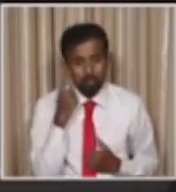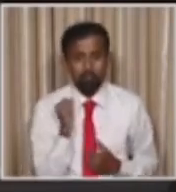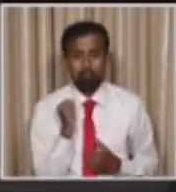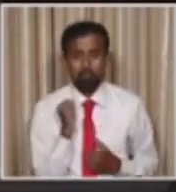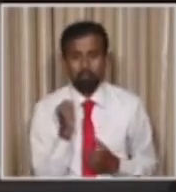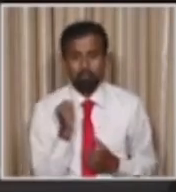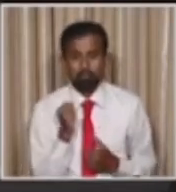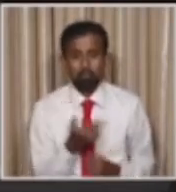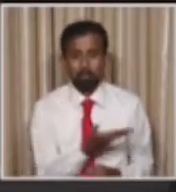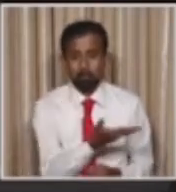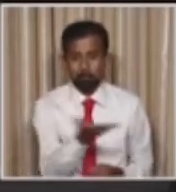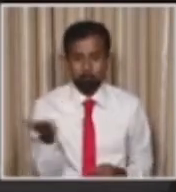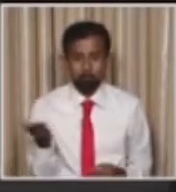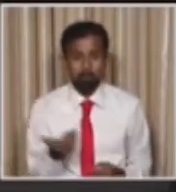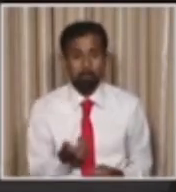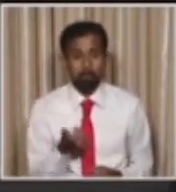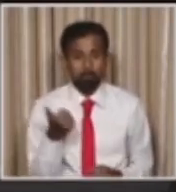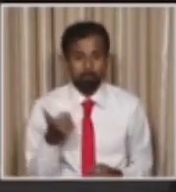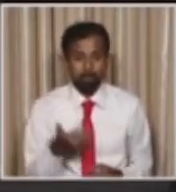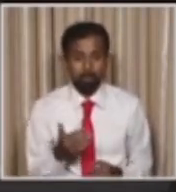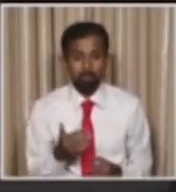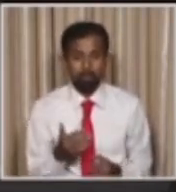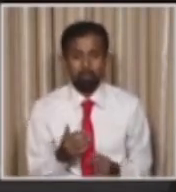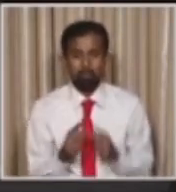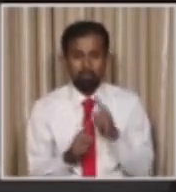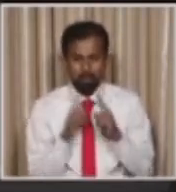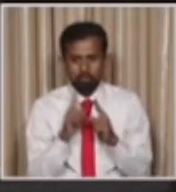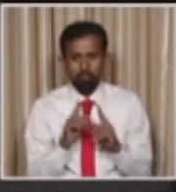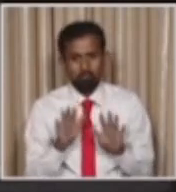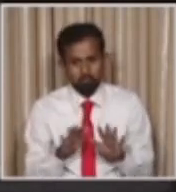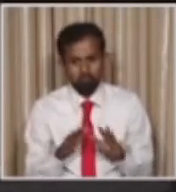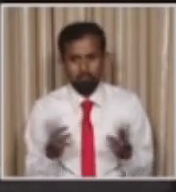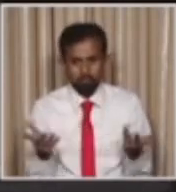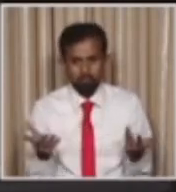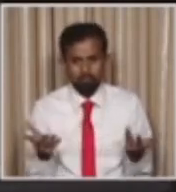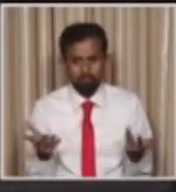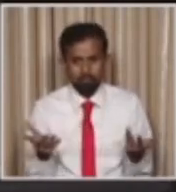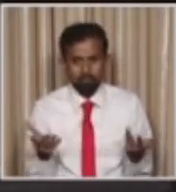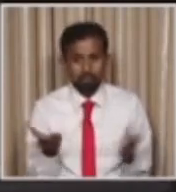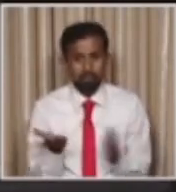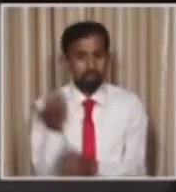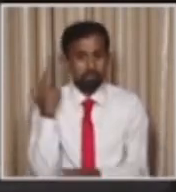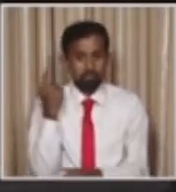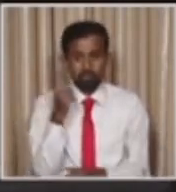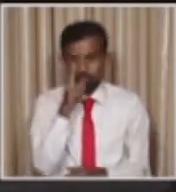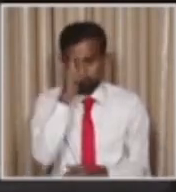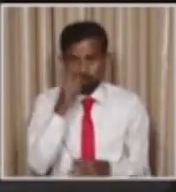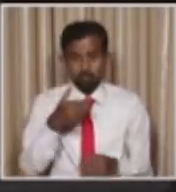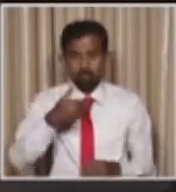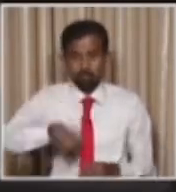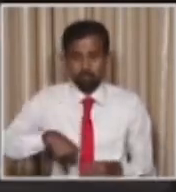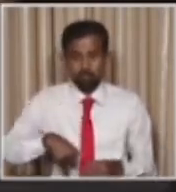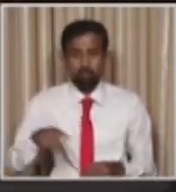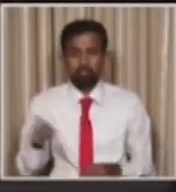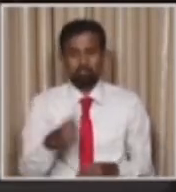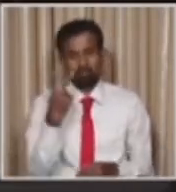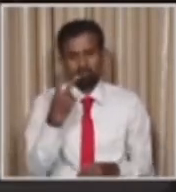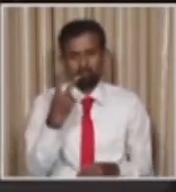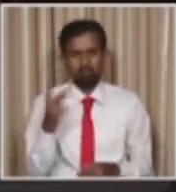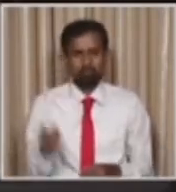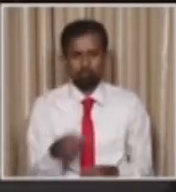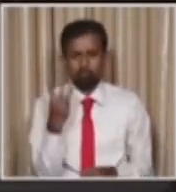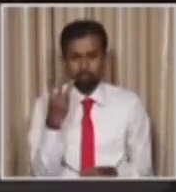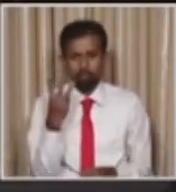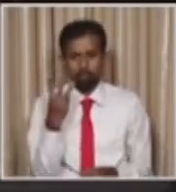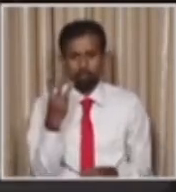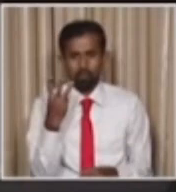මේ සභාව අපි වැදගත් දෙයකට පාවිච්චි කරනවද නැද්ද කියන එක අපි හොඳට කල්පනා කරන්න. ගිය සතිය ක්‍රිකට් බෝඩ් එකක් අල්ලගෙන දවස් දෙකක් ගත කරා. දෙකක්ද තුනක්ද ගත